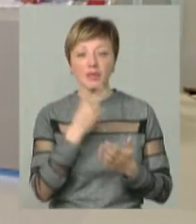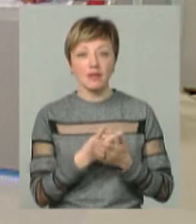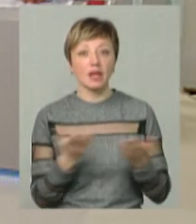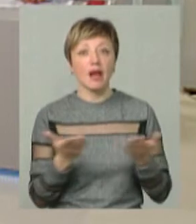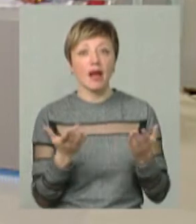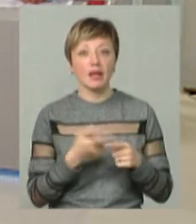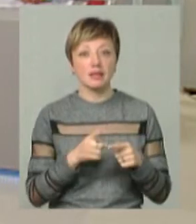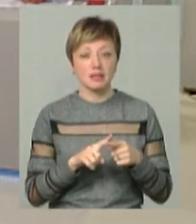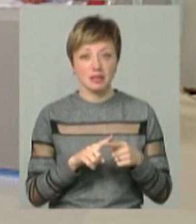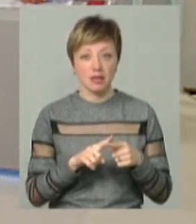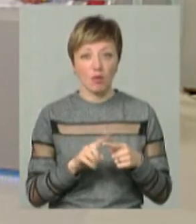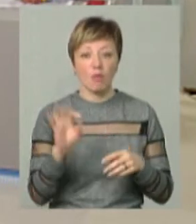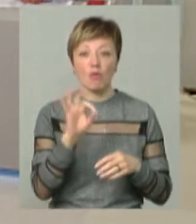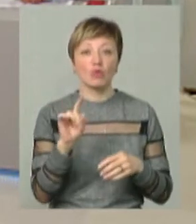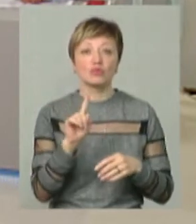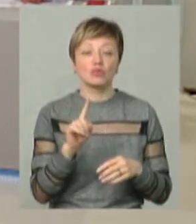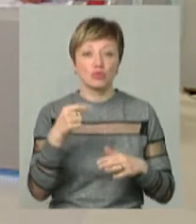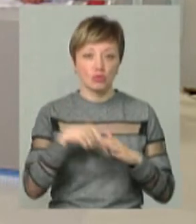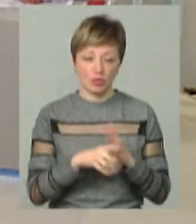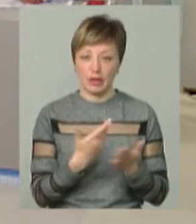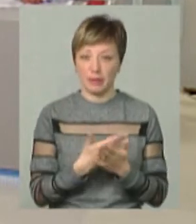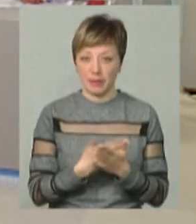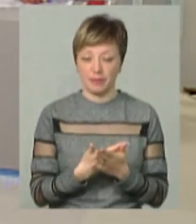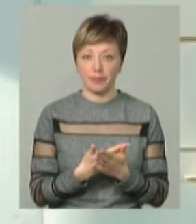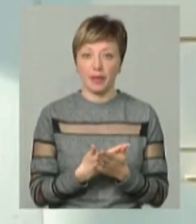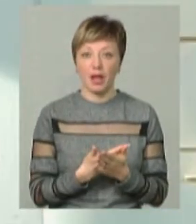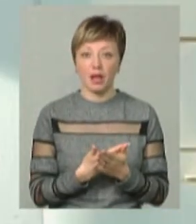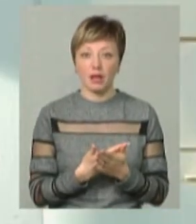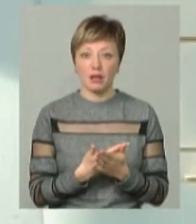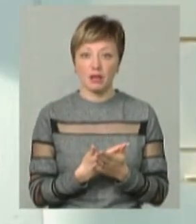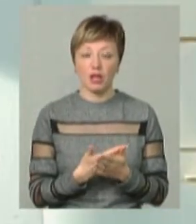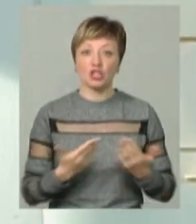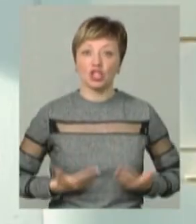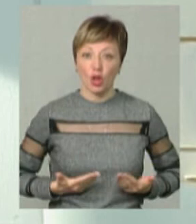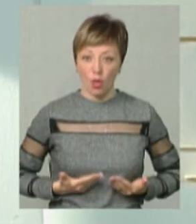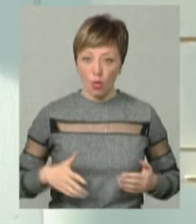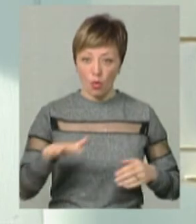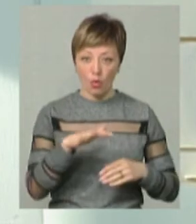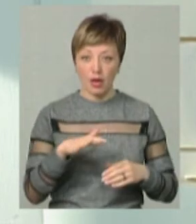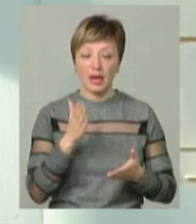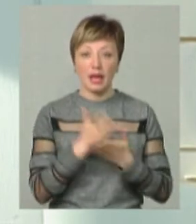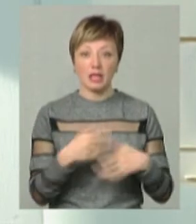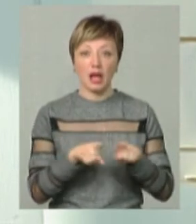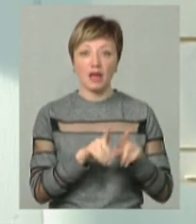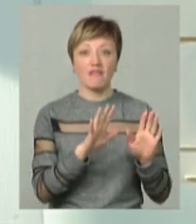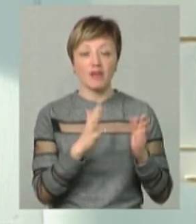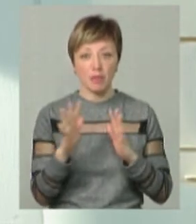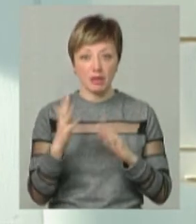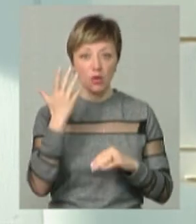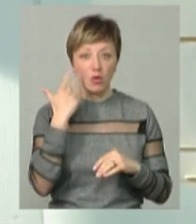Дивлячись, яке це чого це стосується, наприклад, якщо це стосується житла, от є такі випадки,